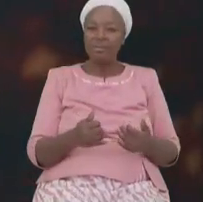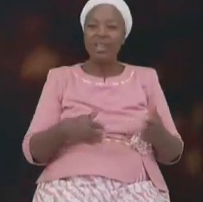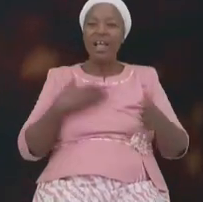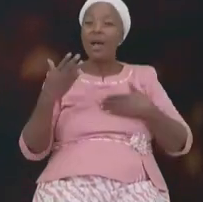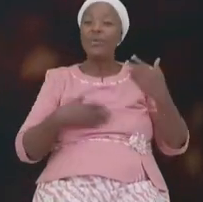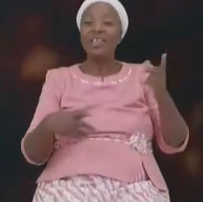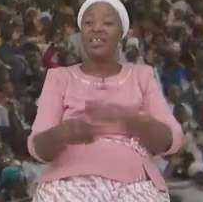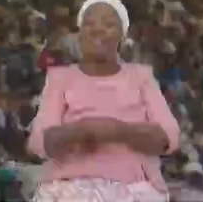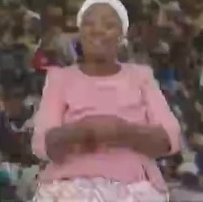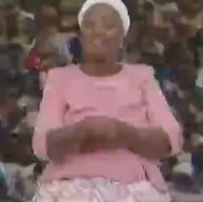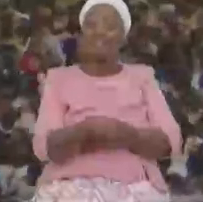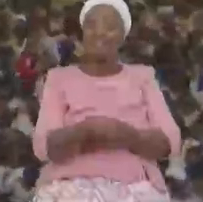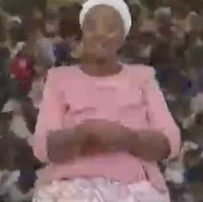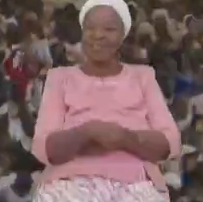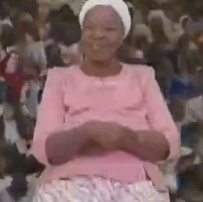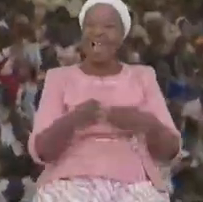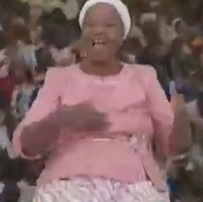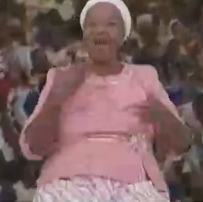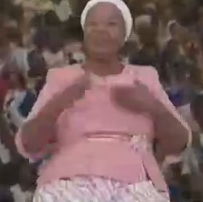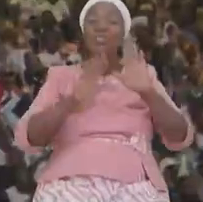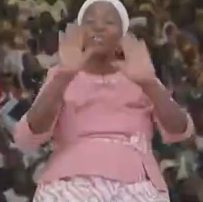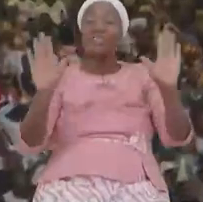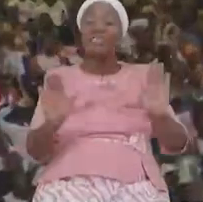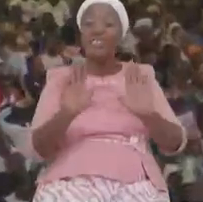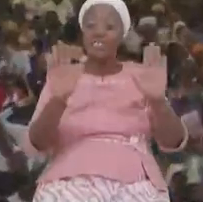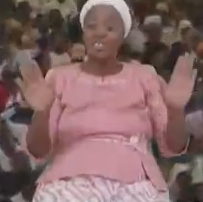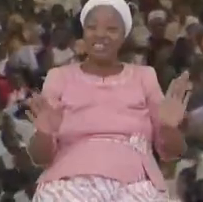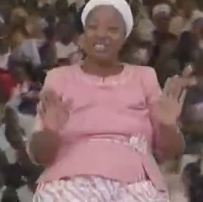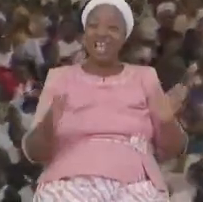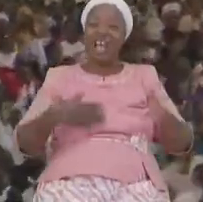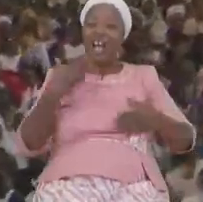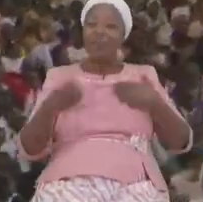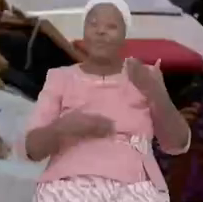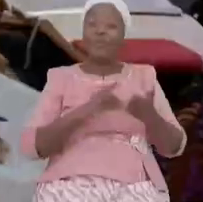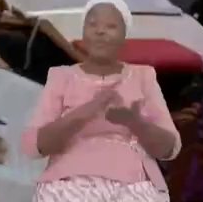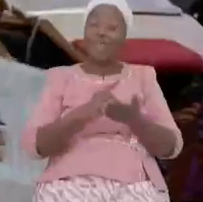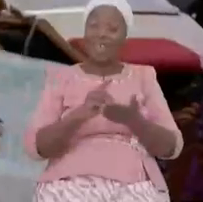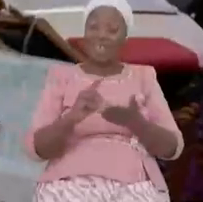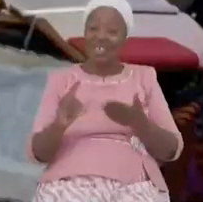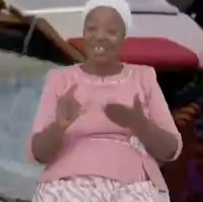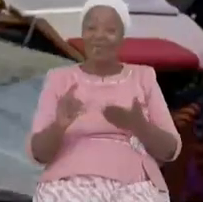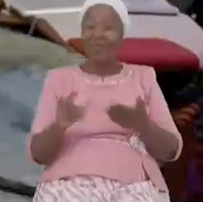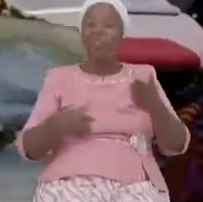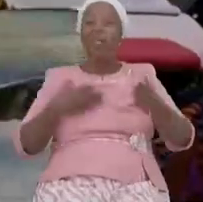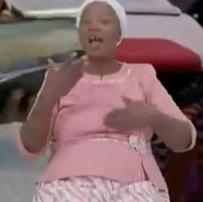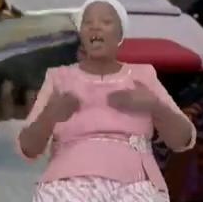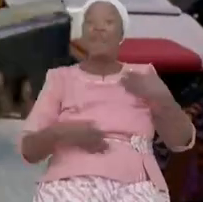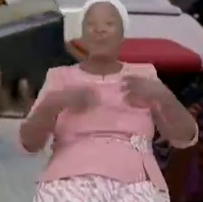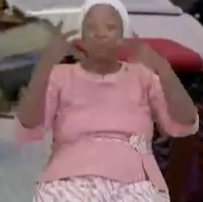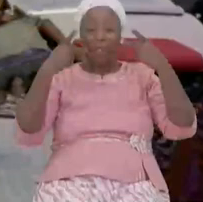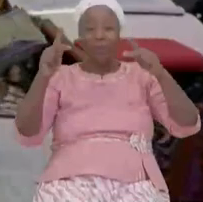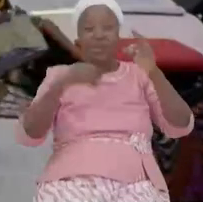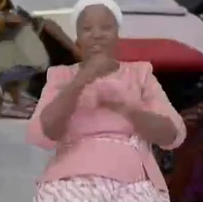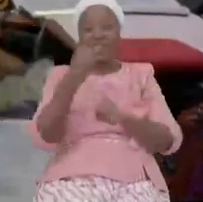heureux. Dimanche heureux pour toi. Semaine heureuse. Et année heureuse et prospère